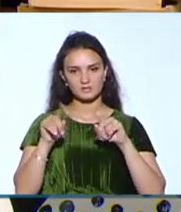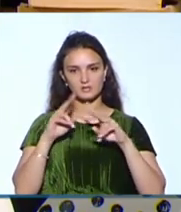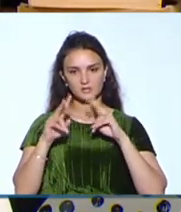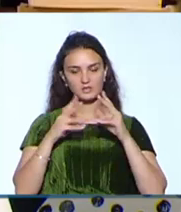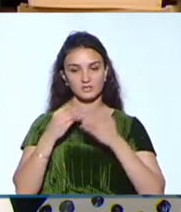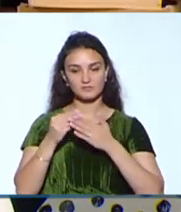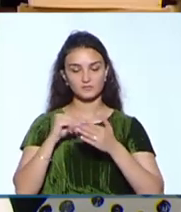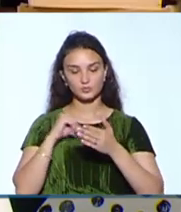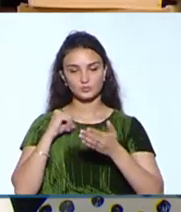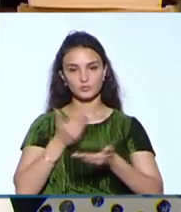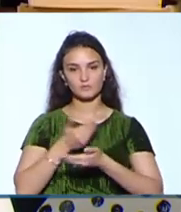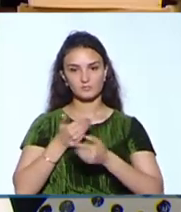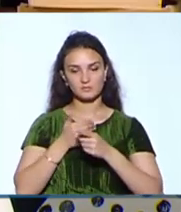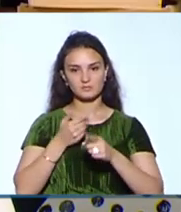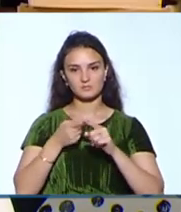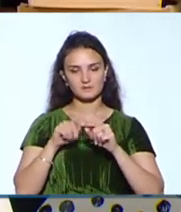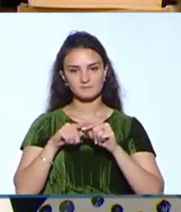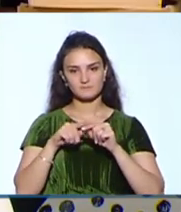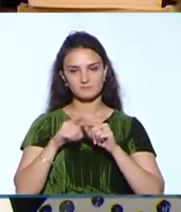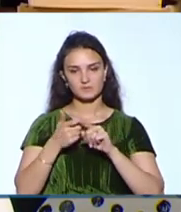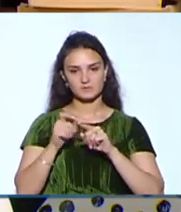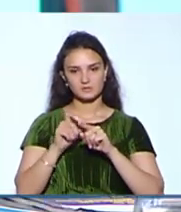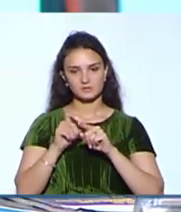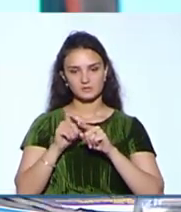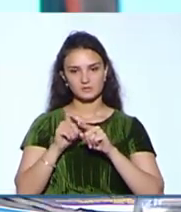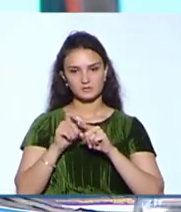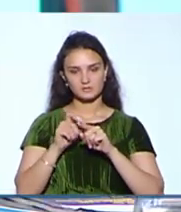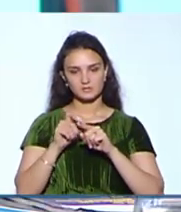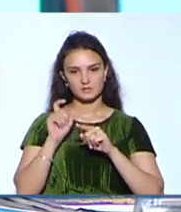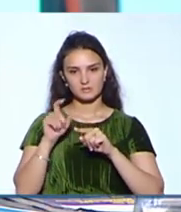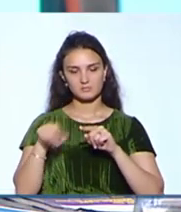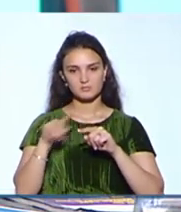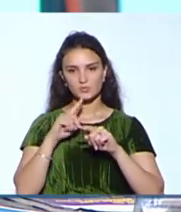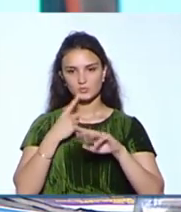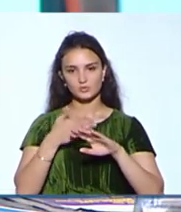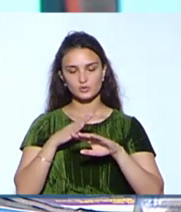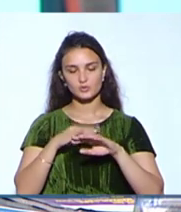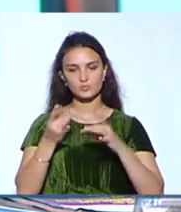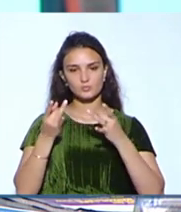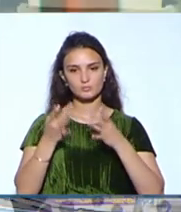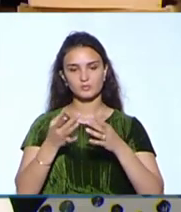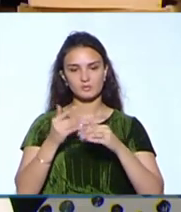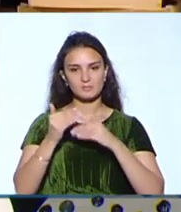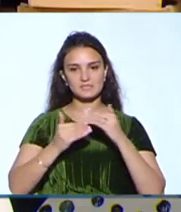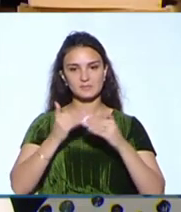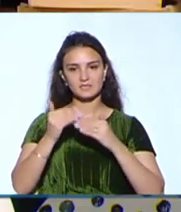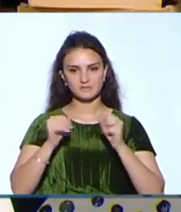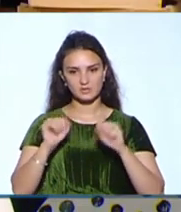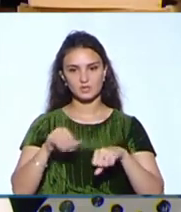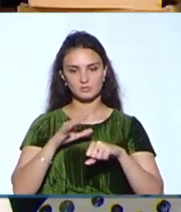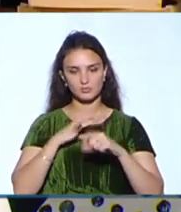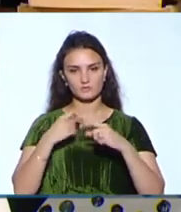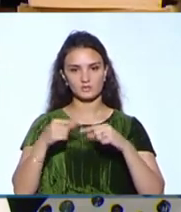თავად ცხოვრებას, რომელთან გამკლავებას ძალიან კონცენტრირდა ადამიანებს ზოგჯერ უჭირთ. უბრალოდ პერსპექტივა შეიძლება